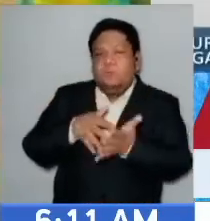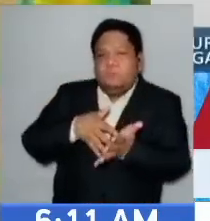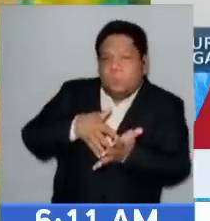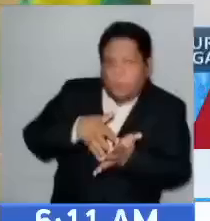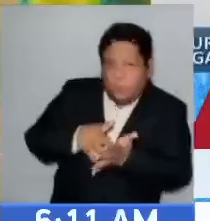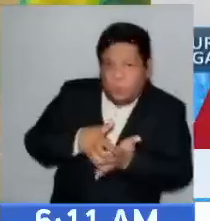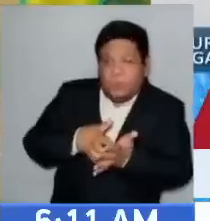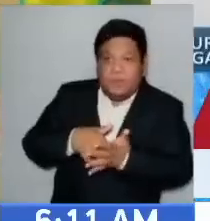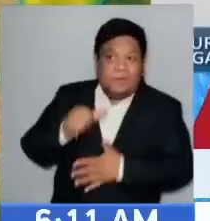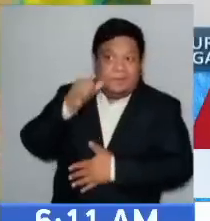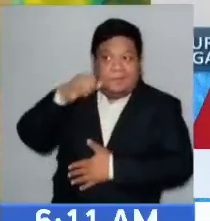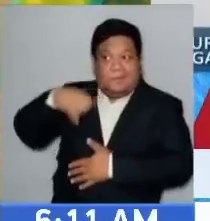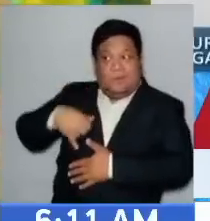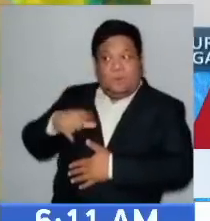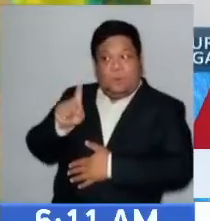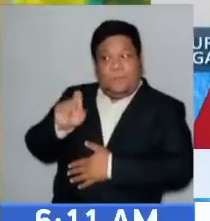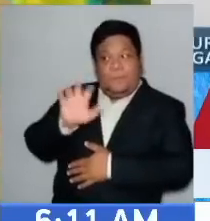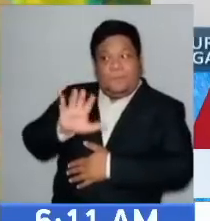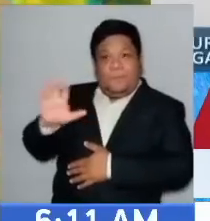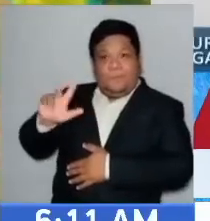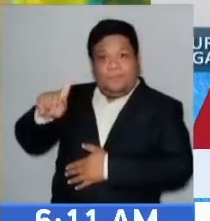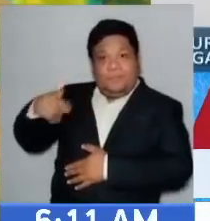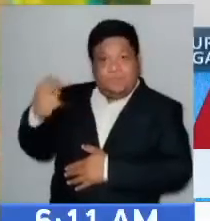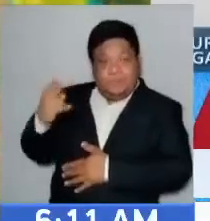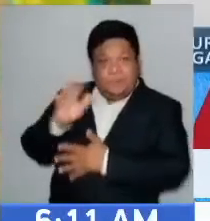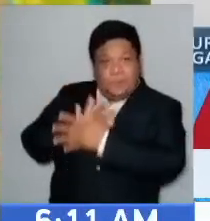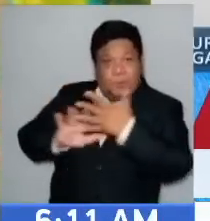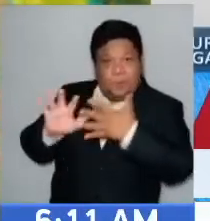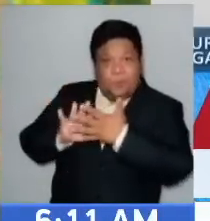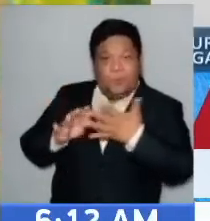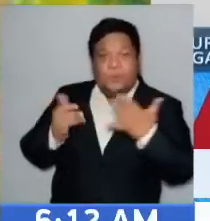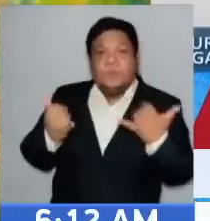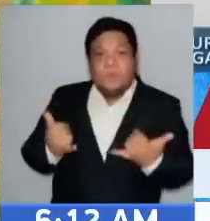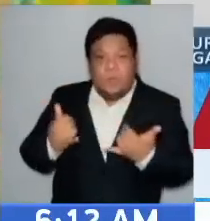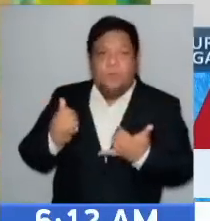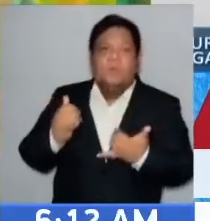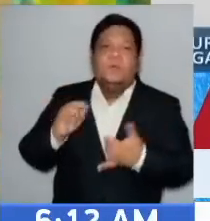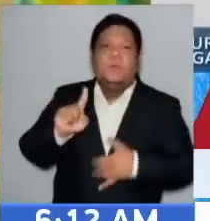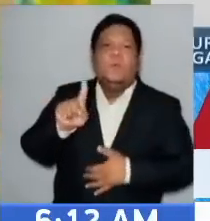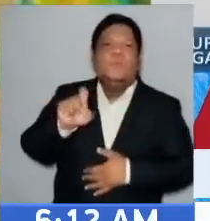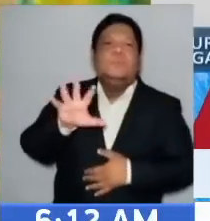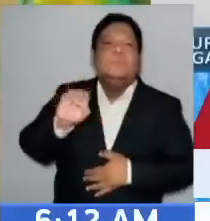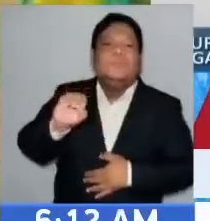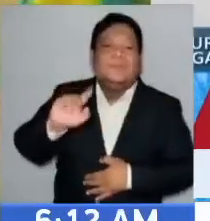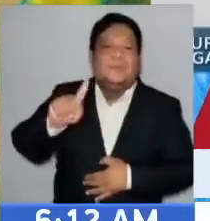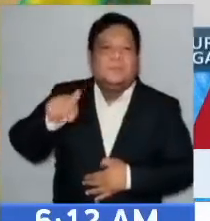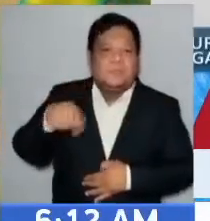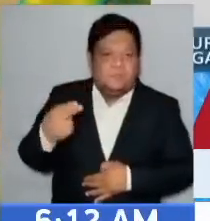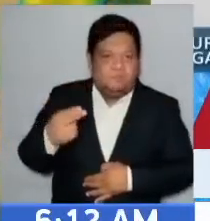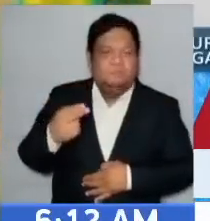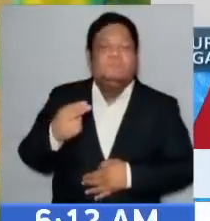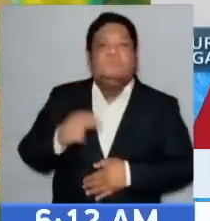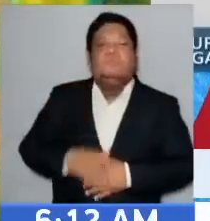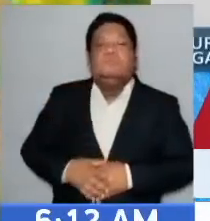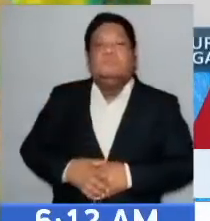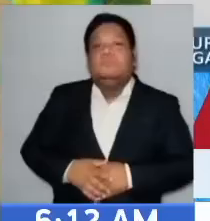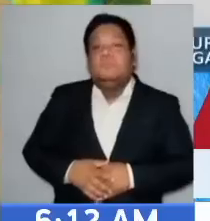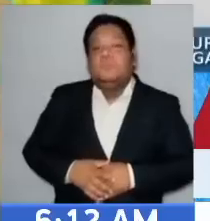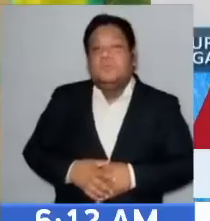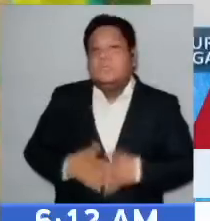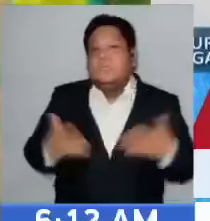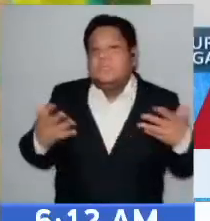ang lakas ng hangin lang ay maabot hanggang 150 kilometers per hour. Mm-hmm. At kanina nga, ito ay tinatayang nasa laing 350 kilometers na lamang